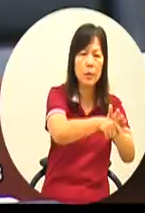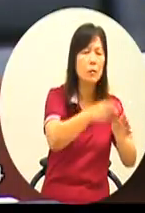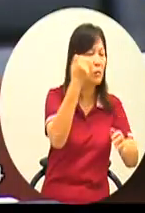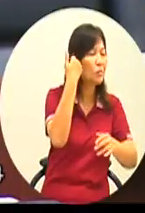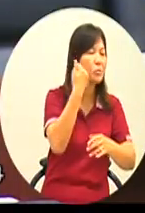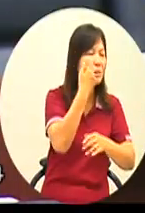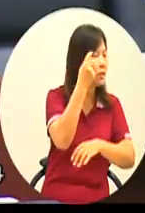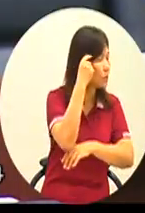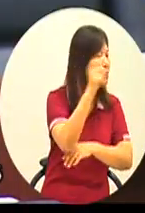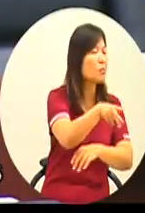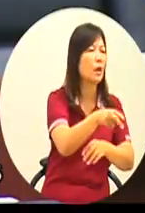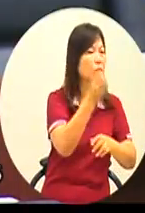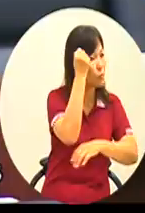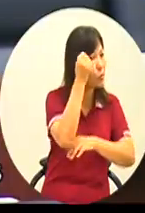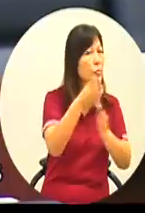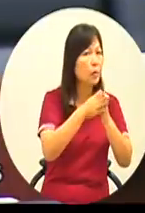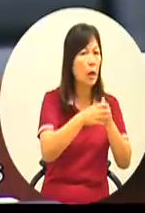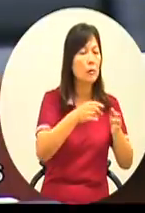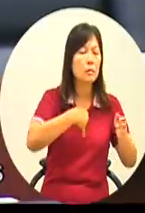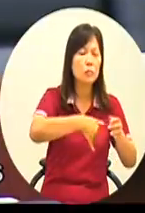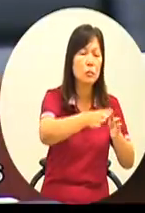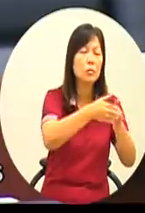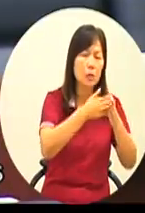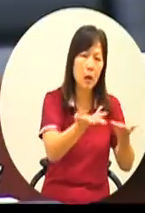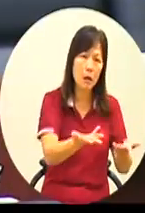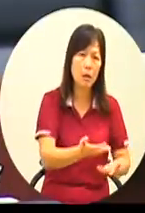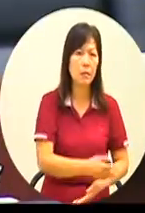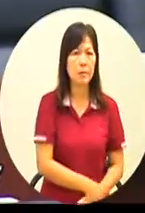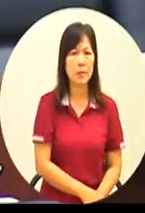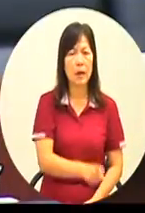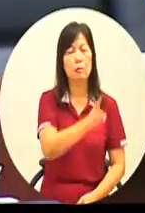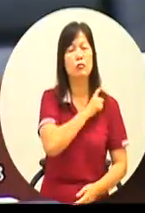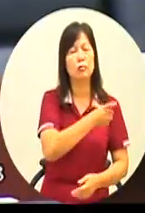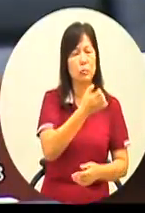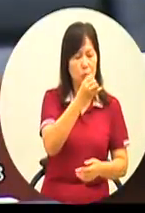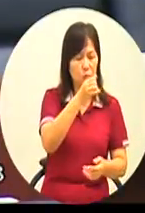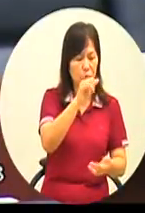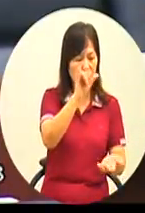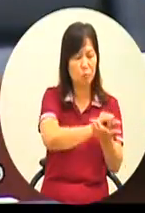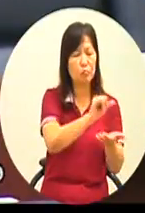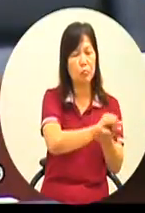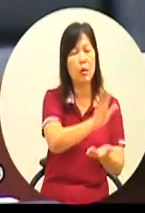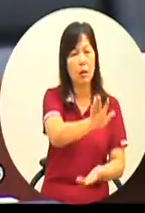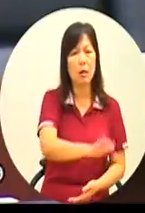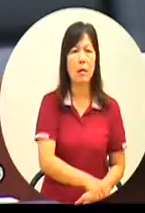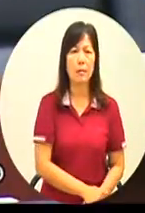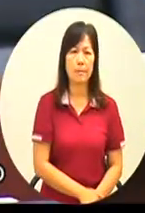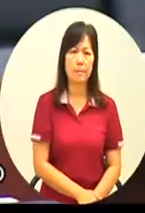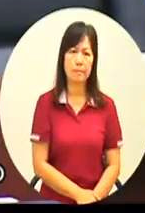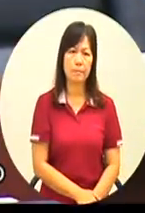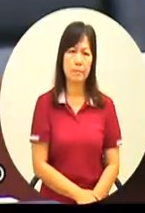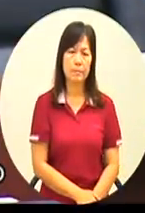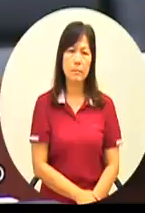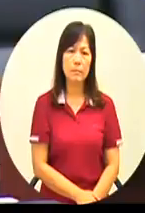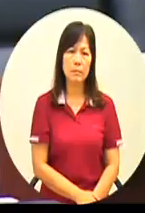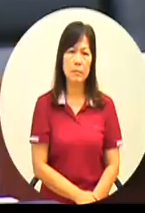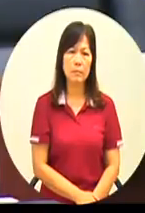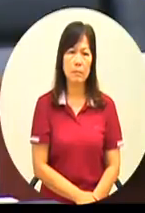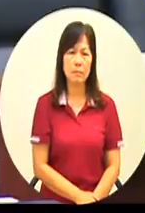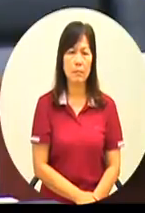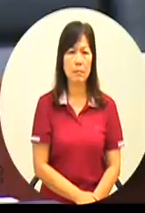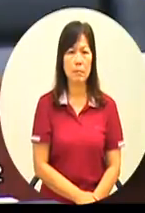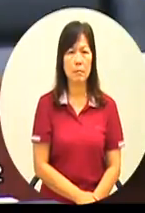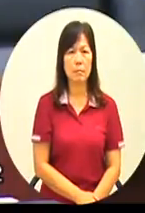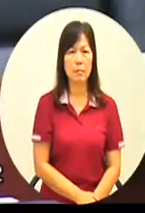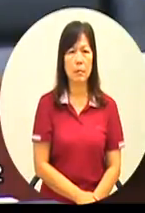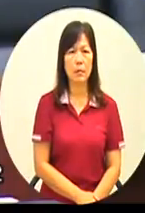方住？谁叫你们要经过那个地方？倒霉嘛，是不是？再来，我就是要问一下